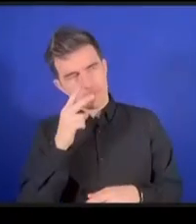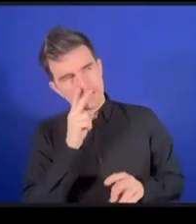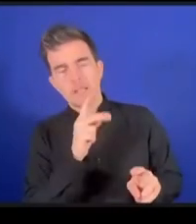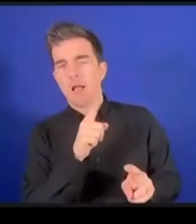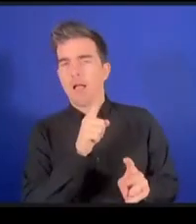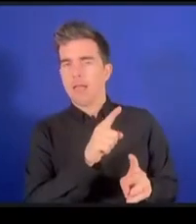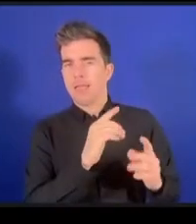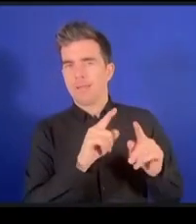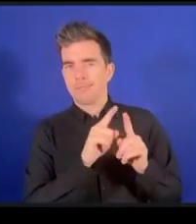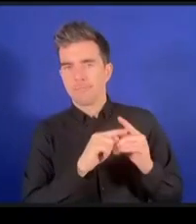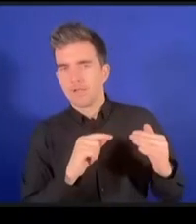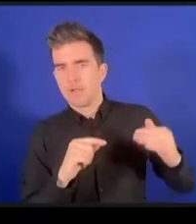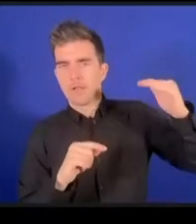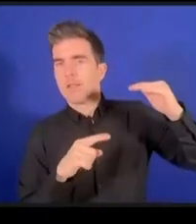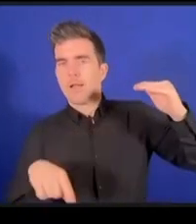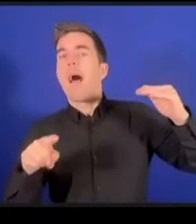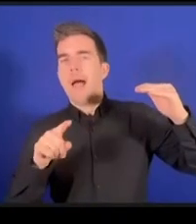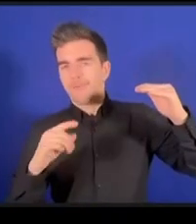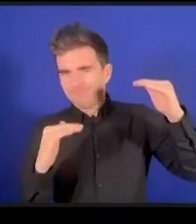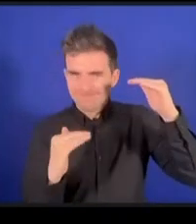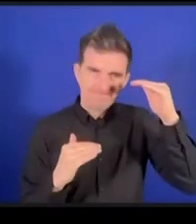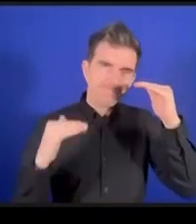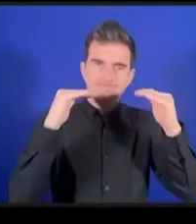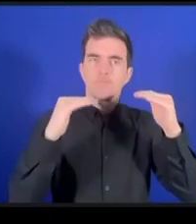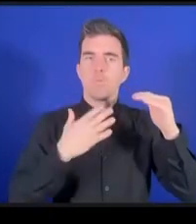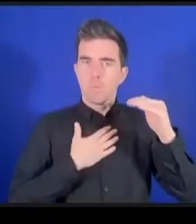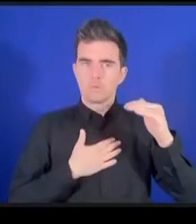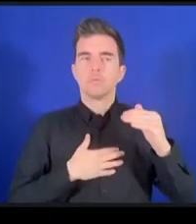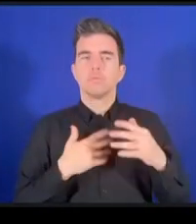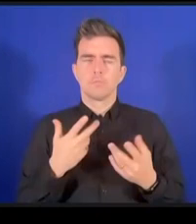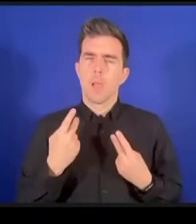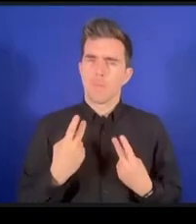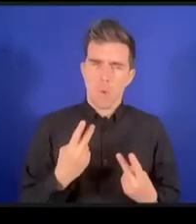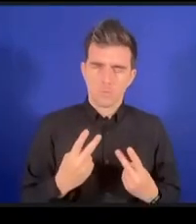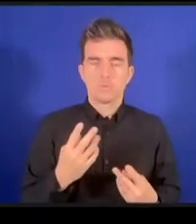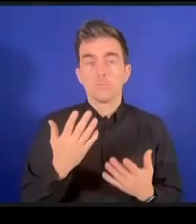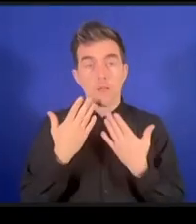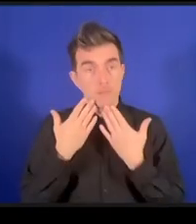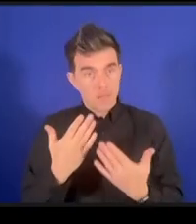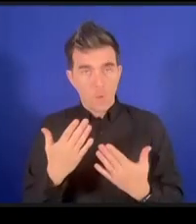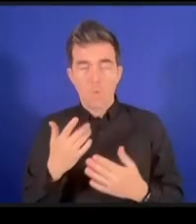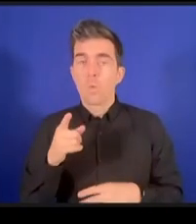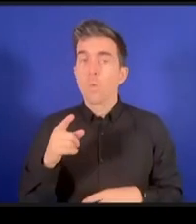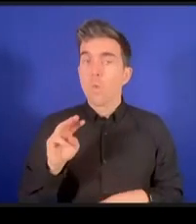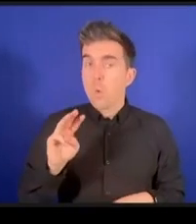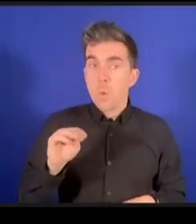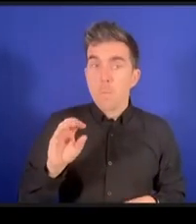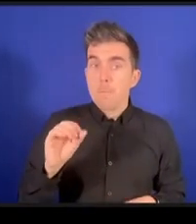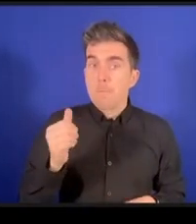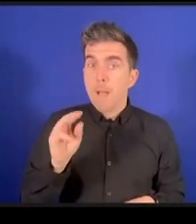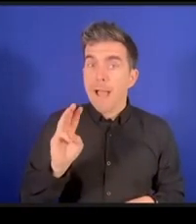Мохаммед Вы хотели бы что-либо добавить в том что касается стандартов Да вкратце